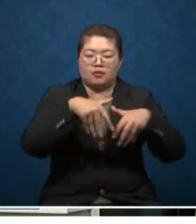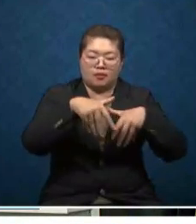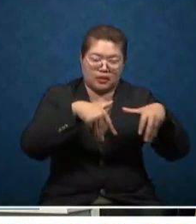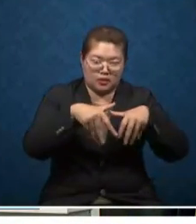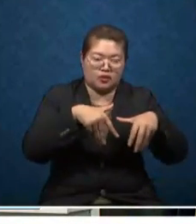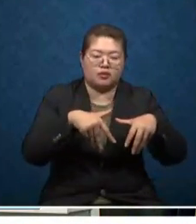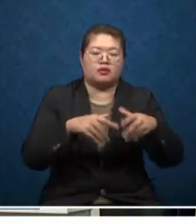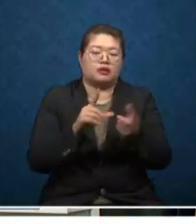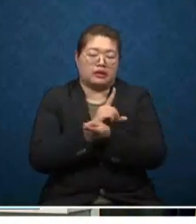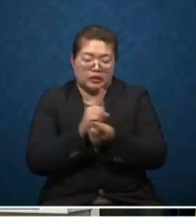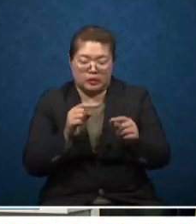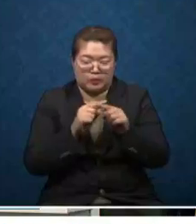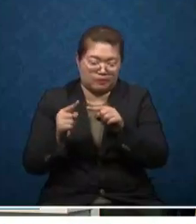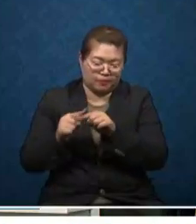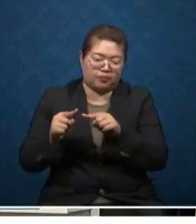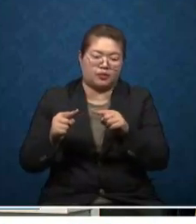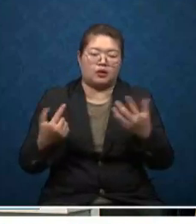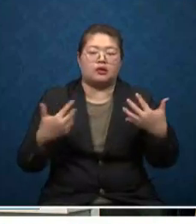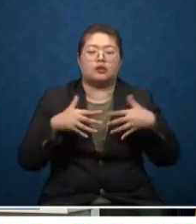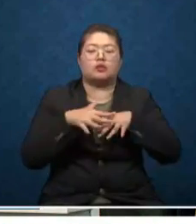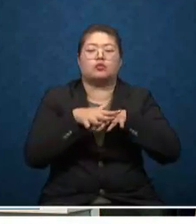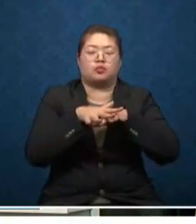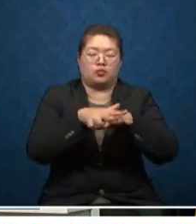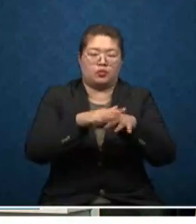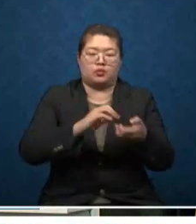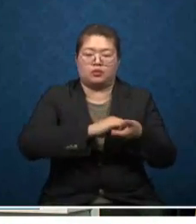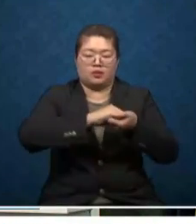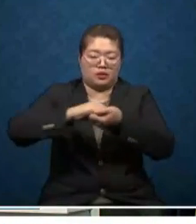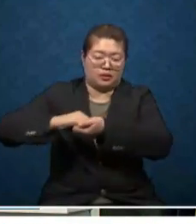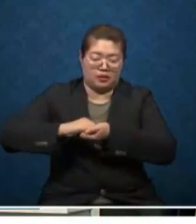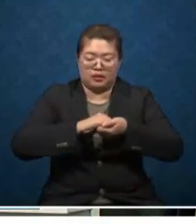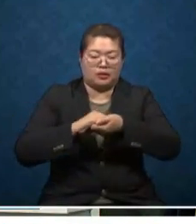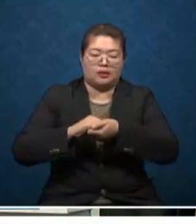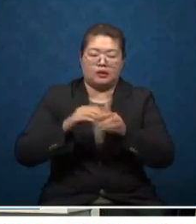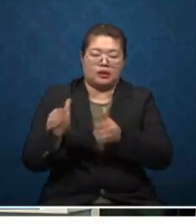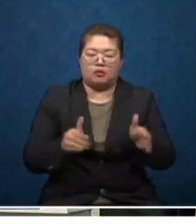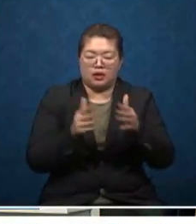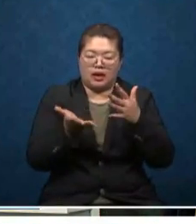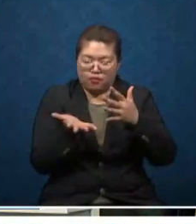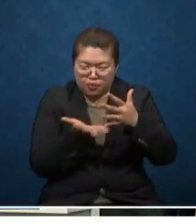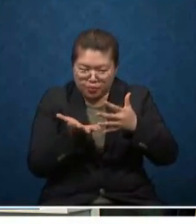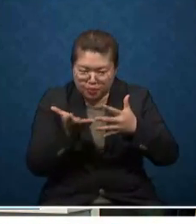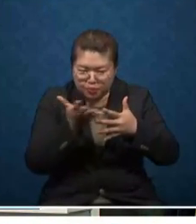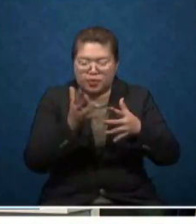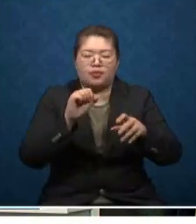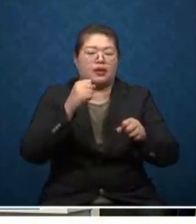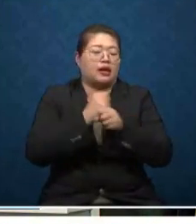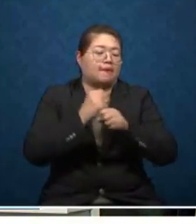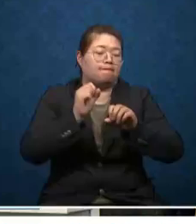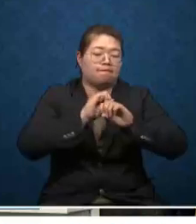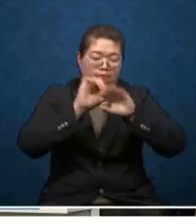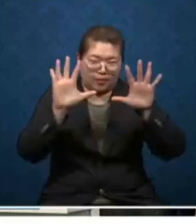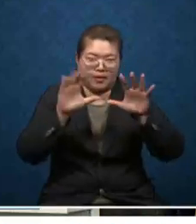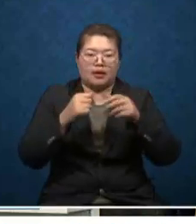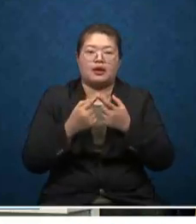ภาคประชาสังคมเข้ามามีส่วนทำให้กระบวนการจากข้างล่างขึ้นข้างบนนั้นเนี่ยชัดเจนมากขึ้นแต่ยังมีอีกหล